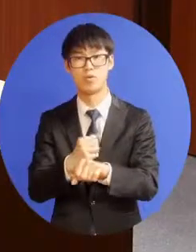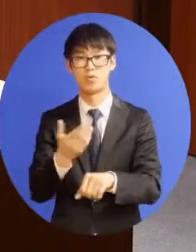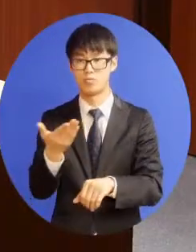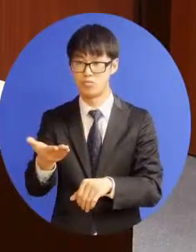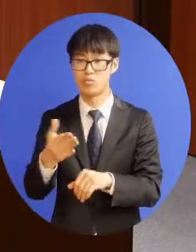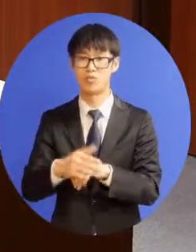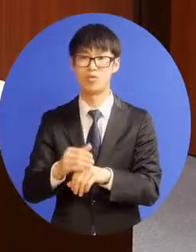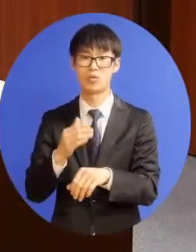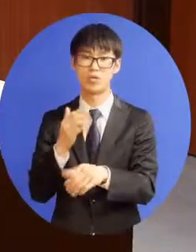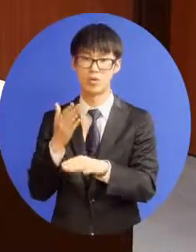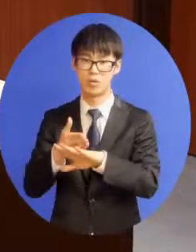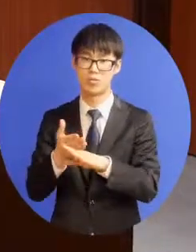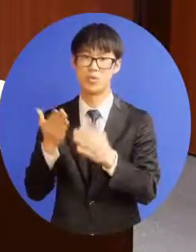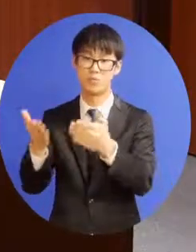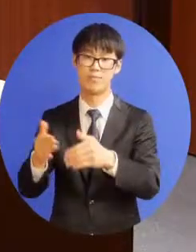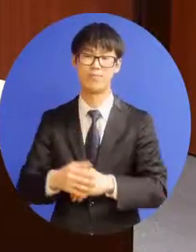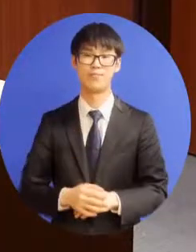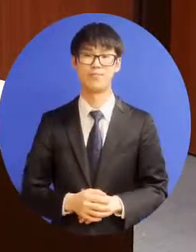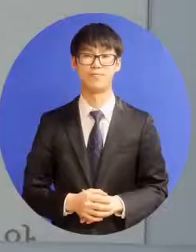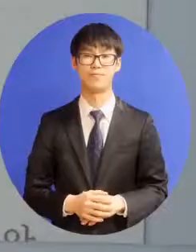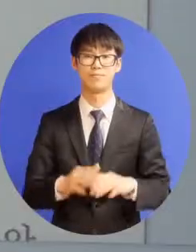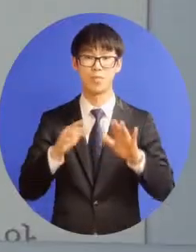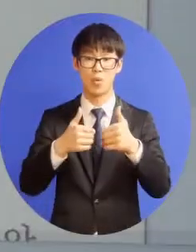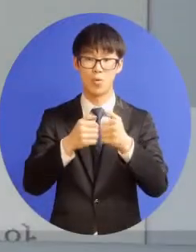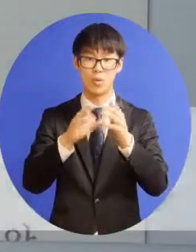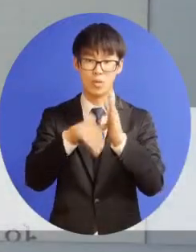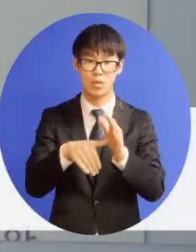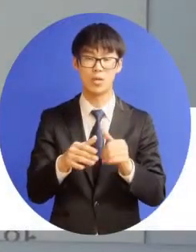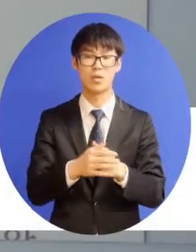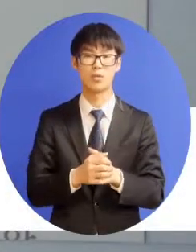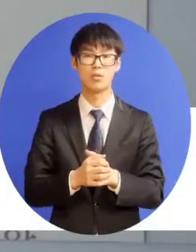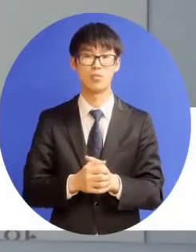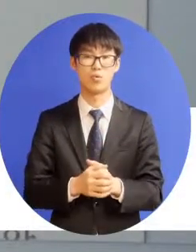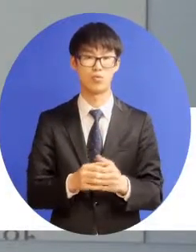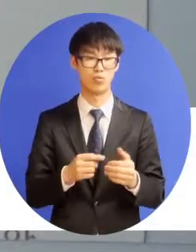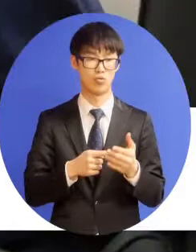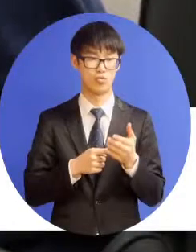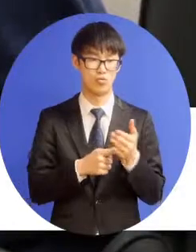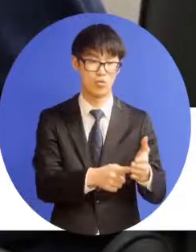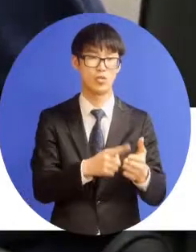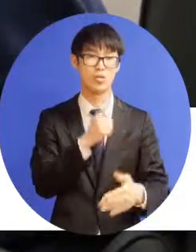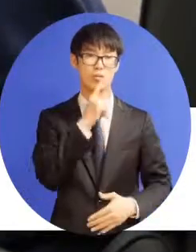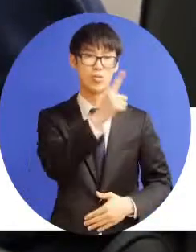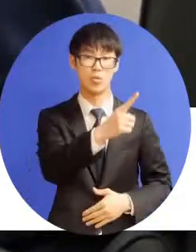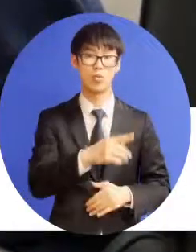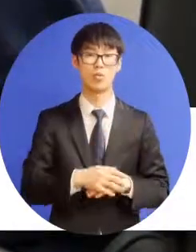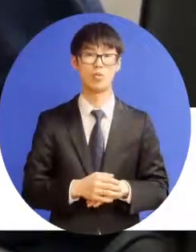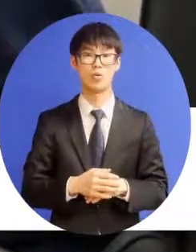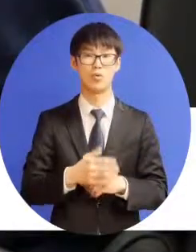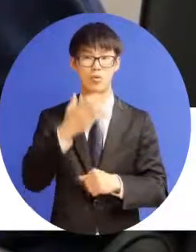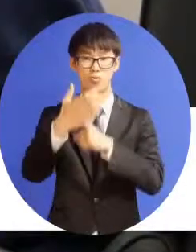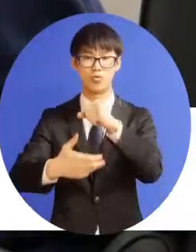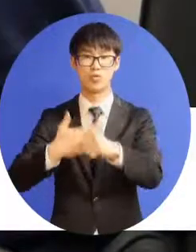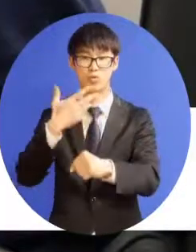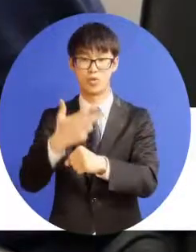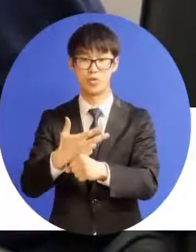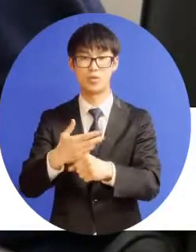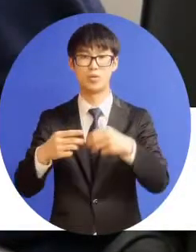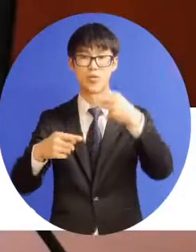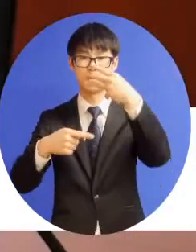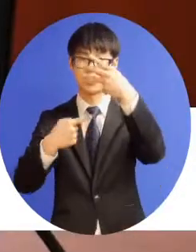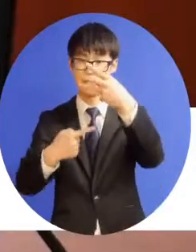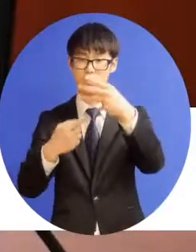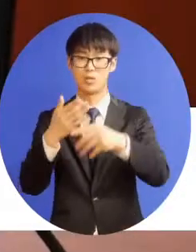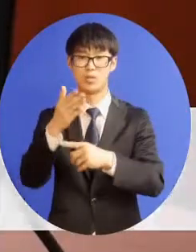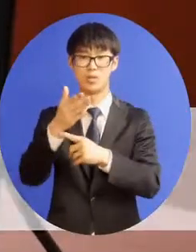치하하며 진행됐습니다. 이번 회의에서는 읍면동 추진 상황 보고와 함께 제97주년 3.1절